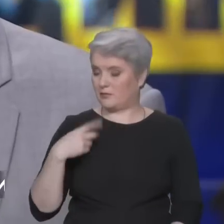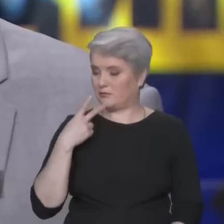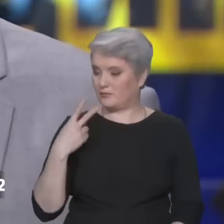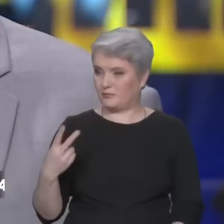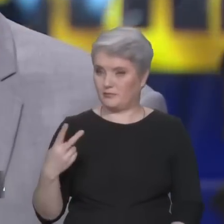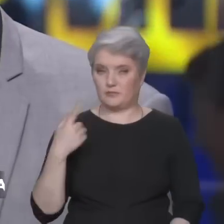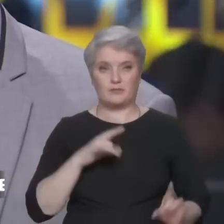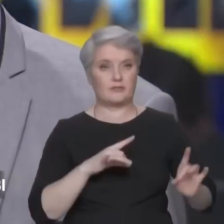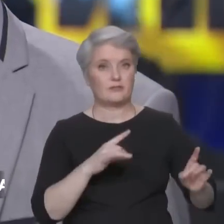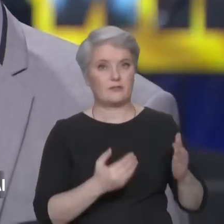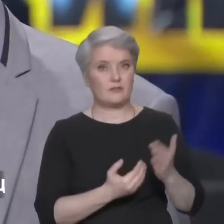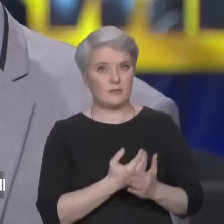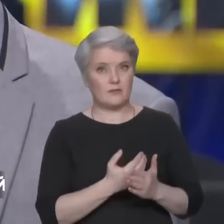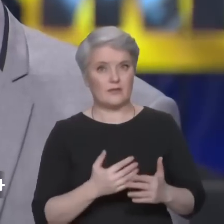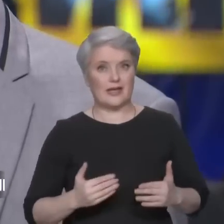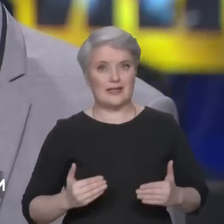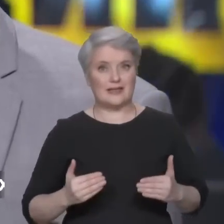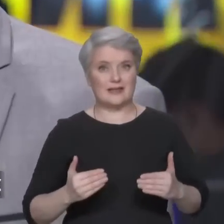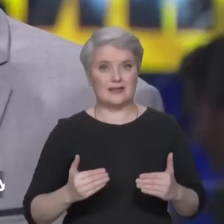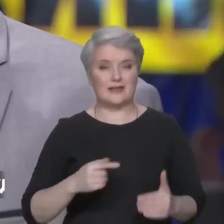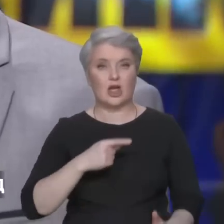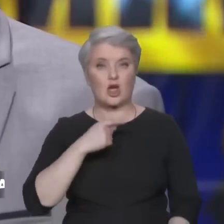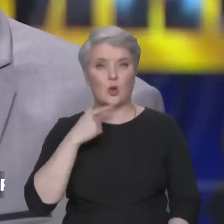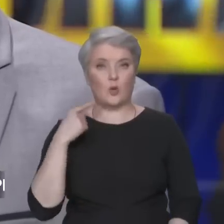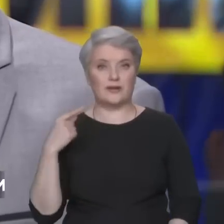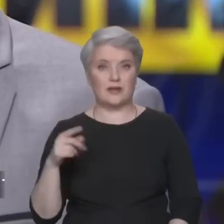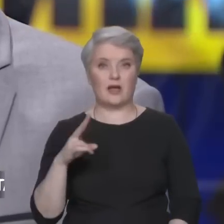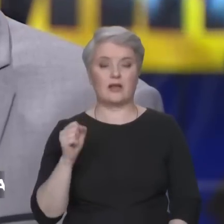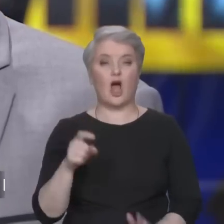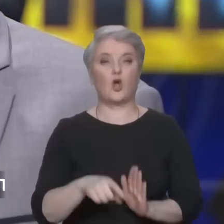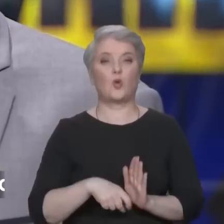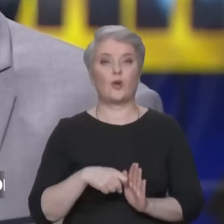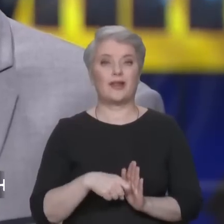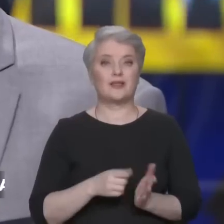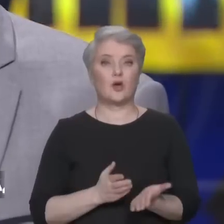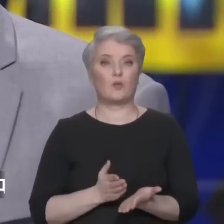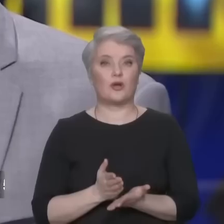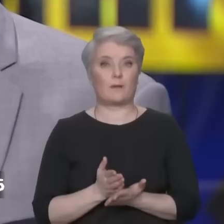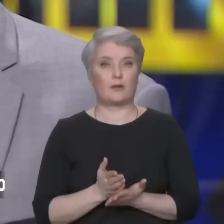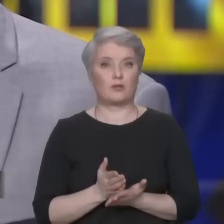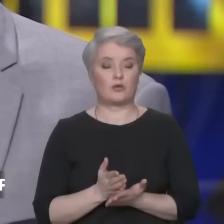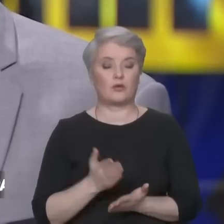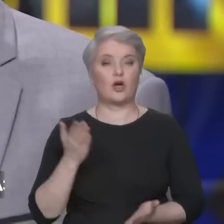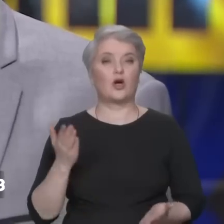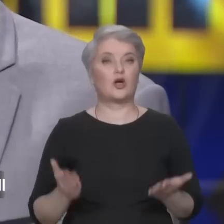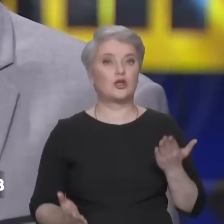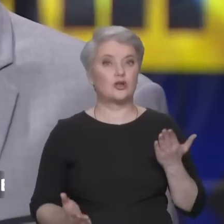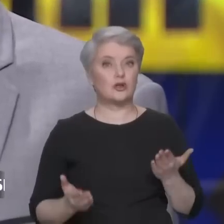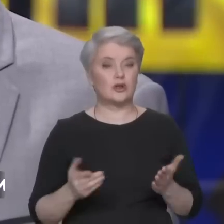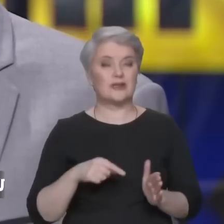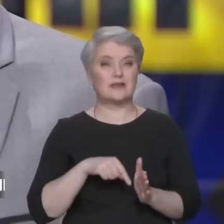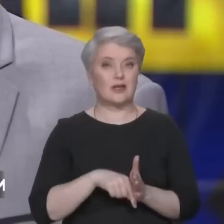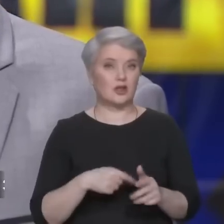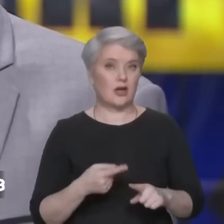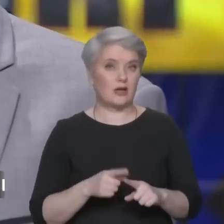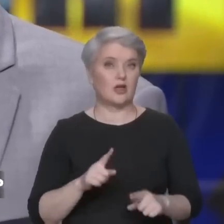інформаційних повідомлень такий певний тиск саме росіян на Донецькому напрямку. А чи означає це те, що, наприклад, Запорізький